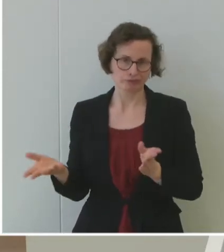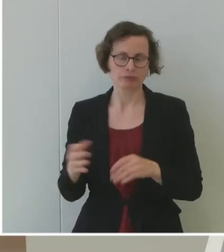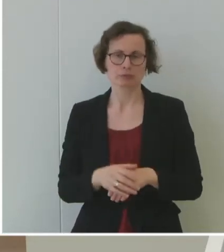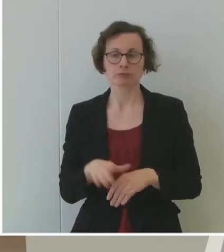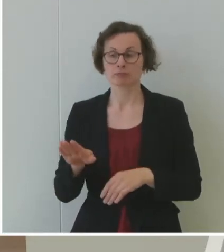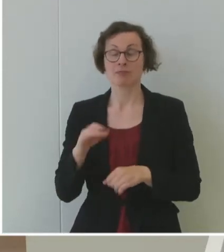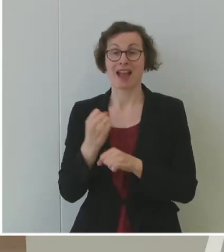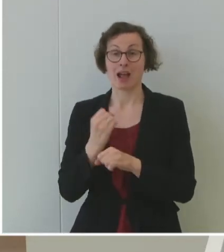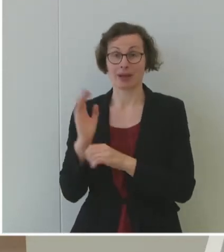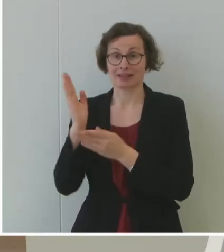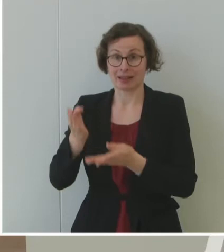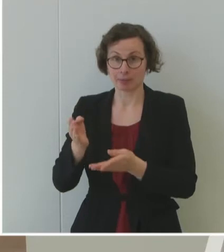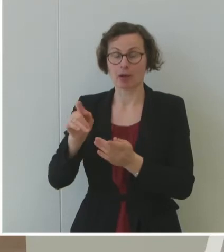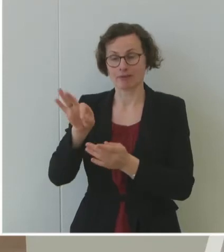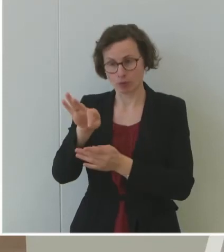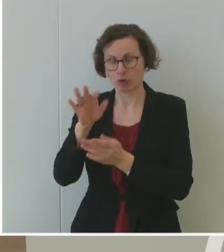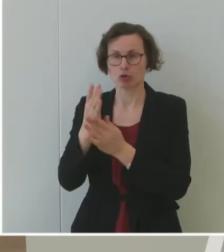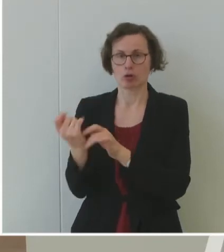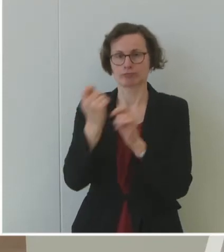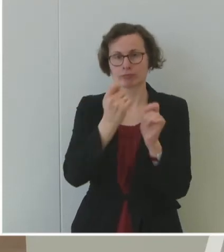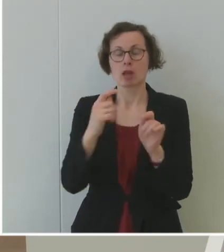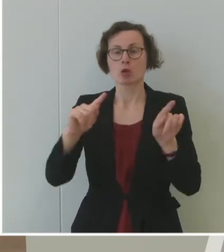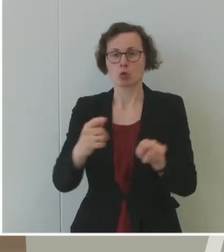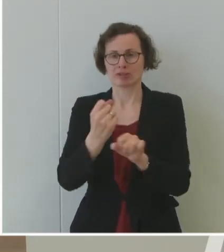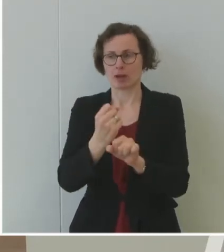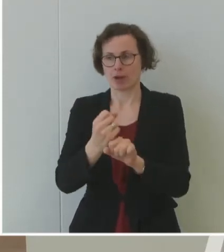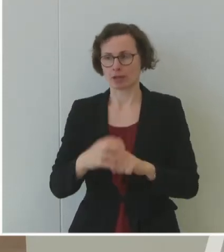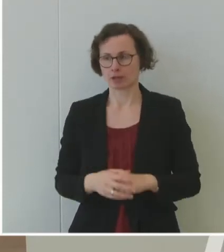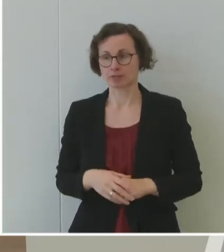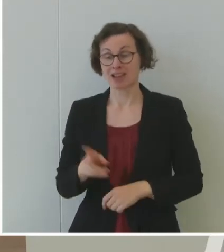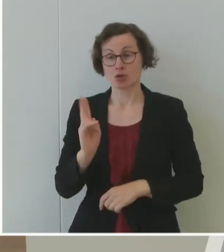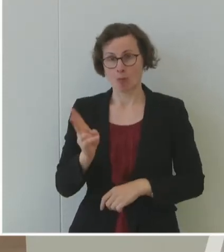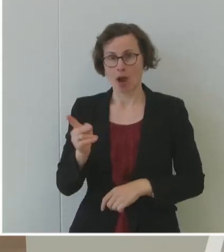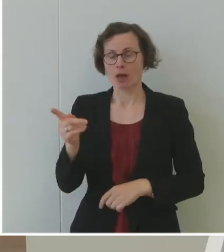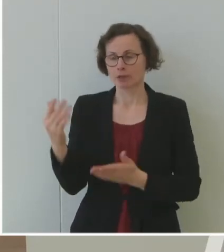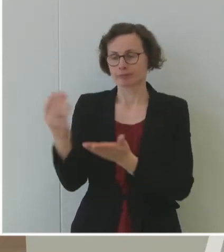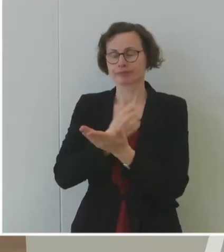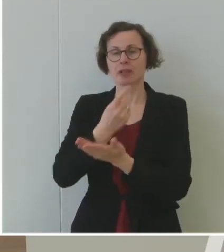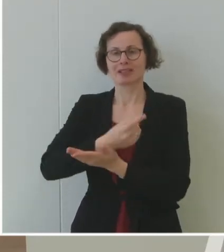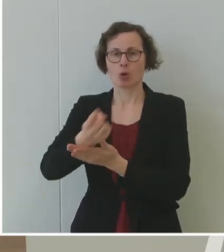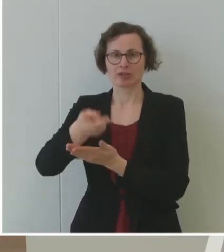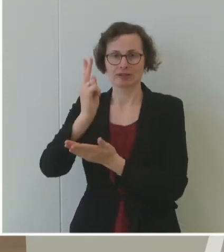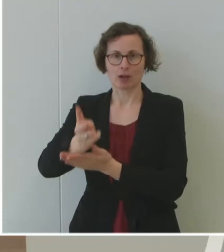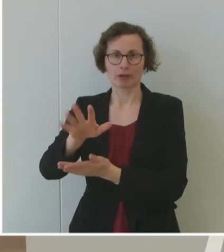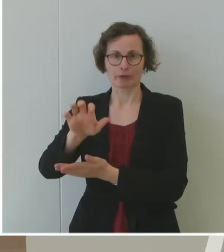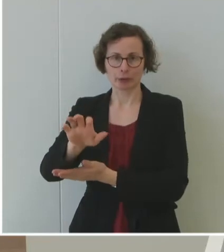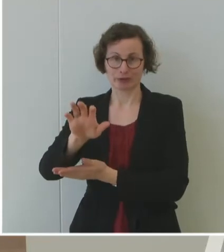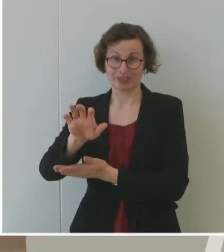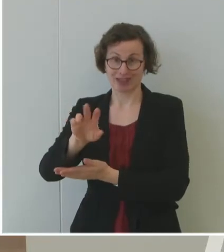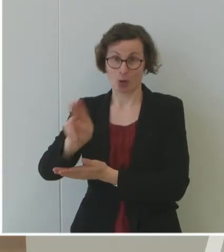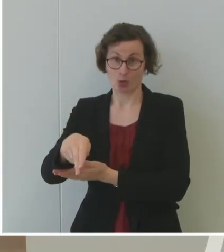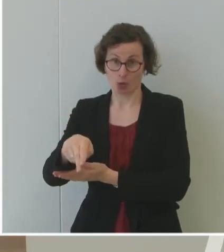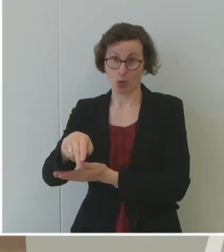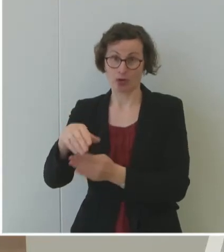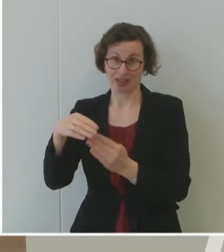Sein Arbeitgeber hat Kurzarbeit angemeldet. Normal verdient er 1.250 Euro netto. Durch